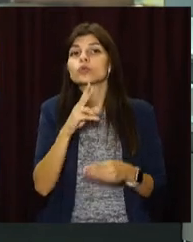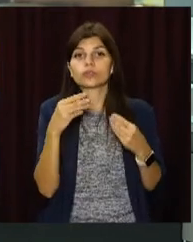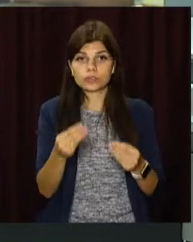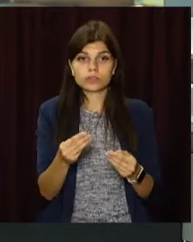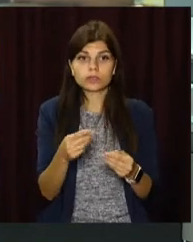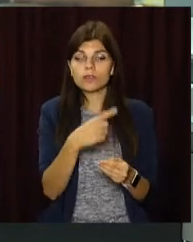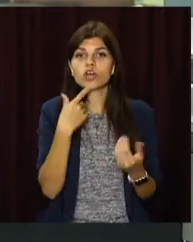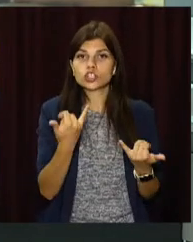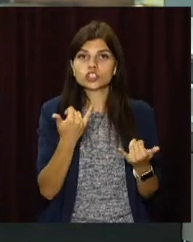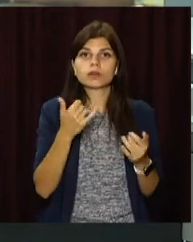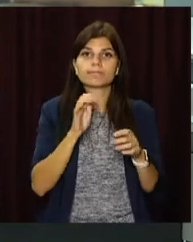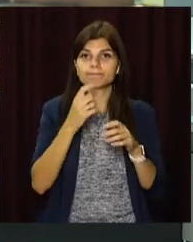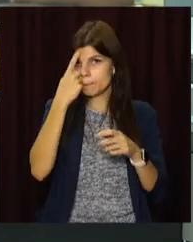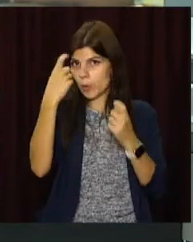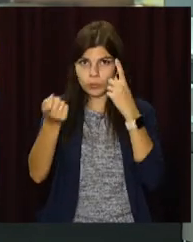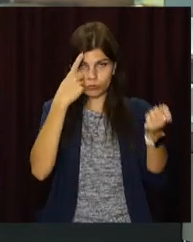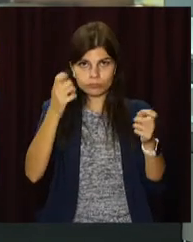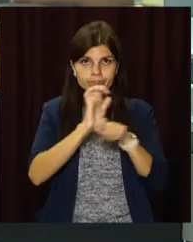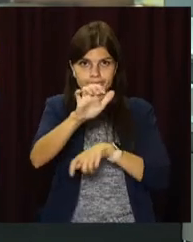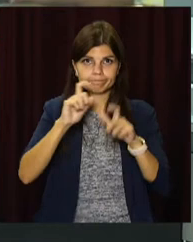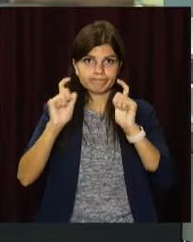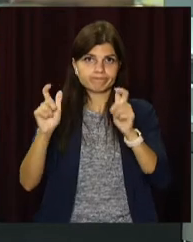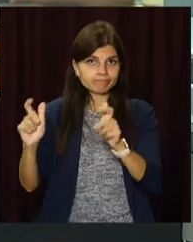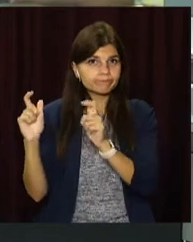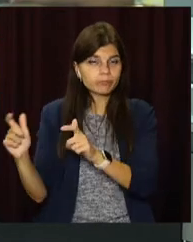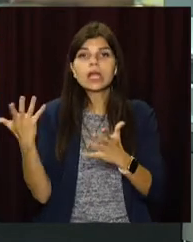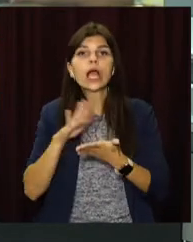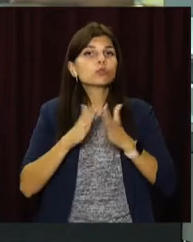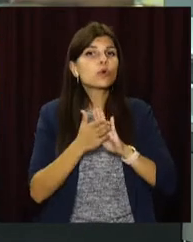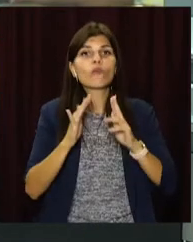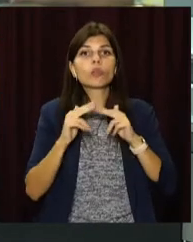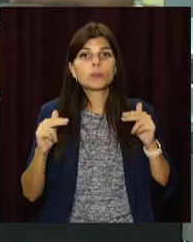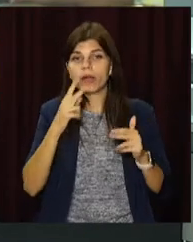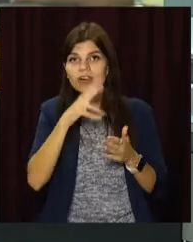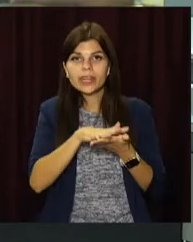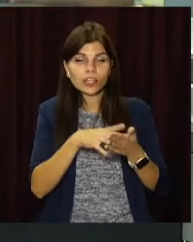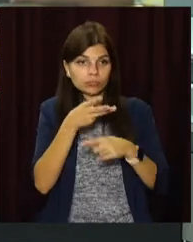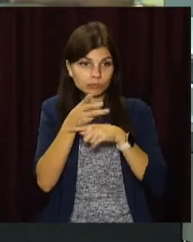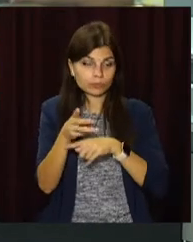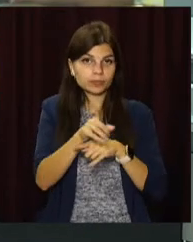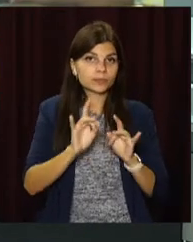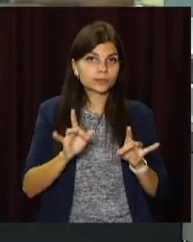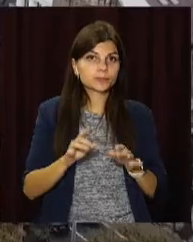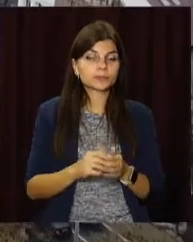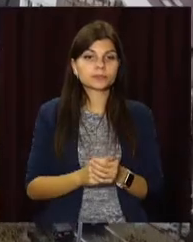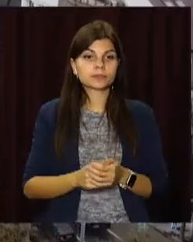зараз розсилають боржникам попередження. Яка ситуація у Дніпрі, дивіться у нашому сюжеті.